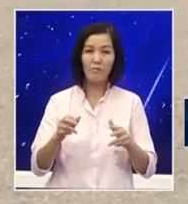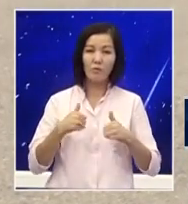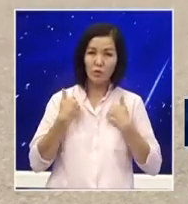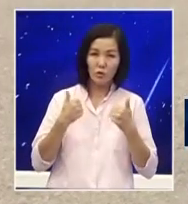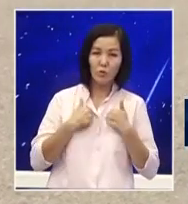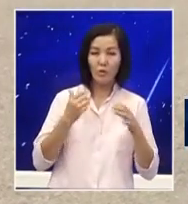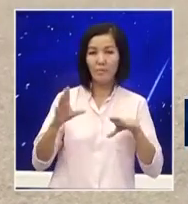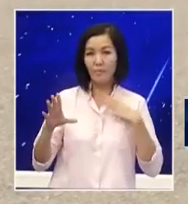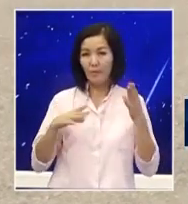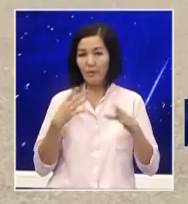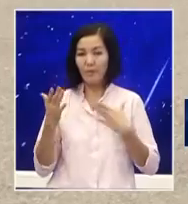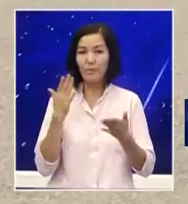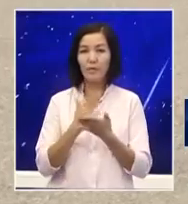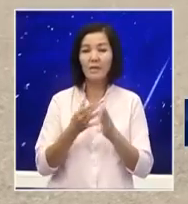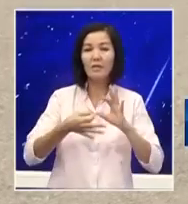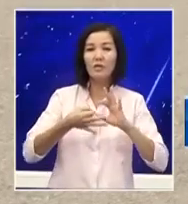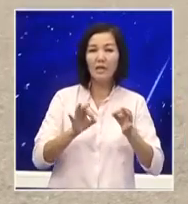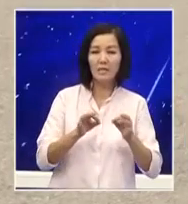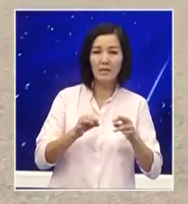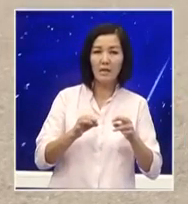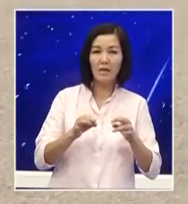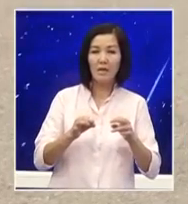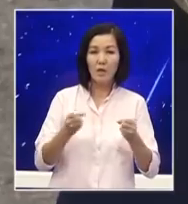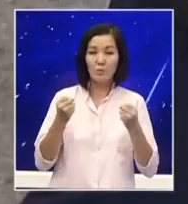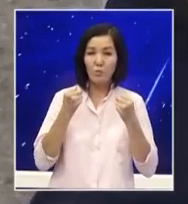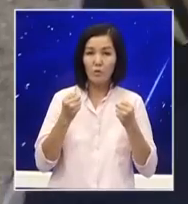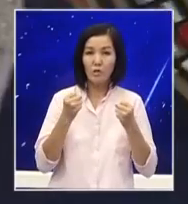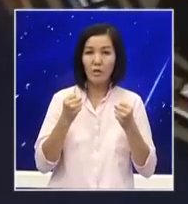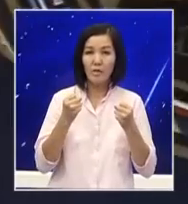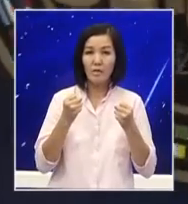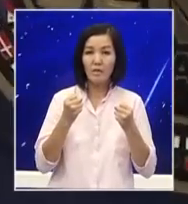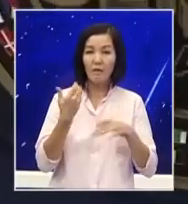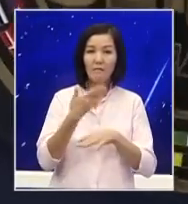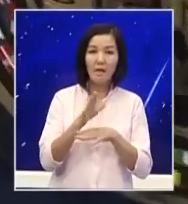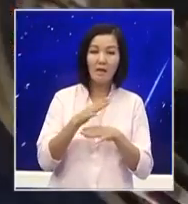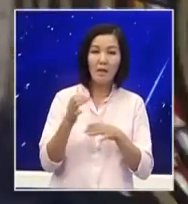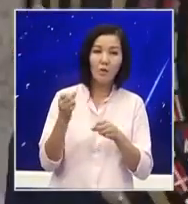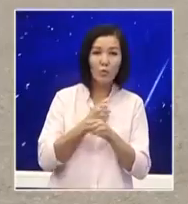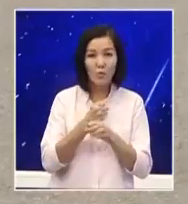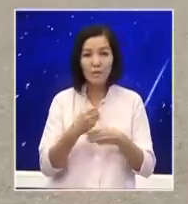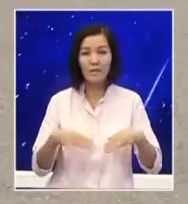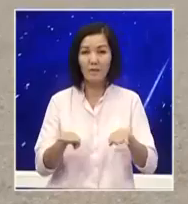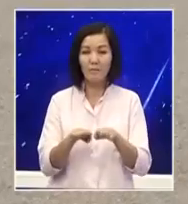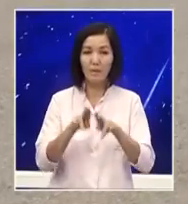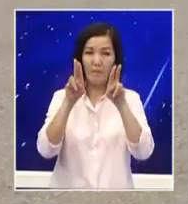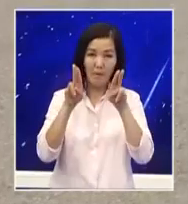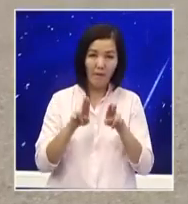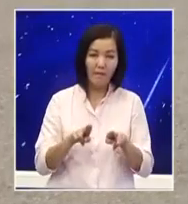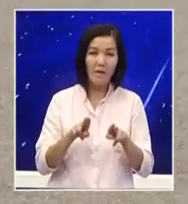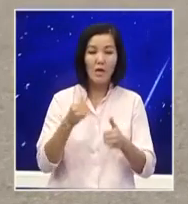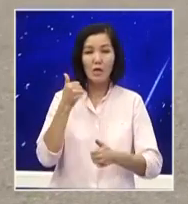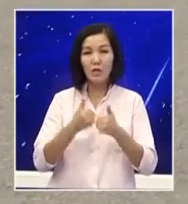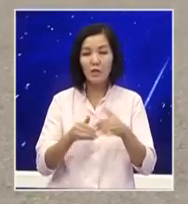кішкене жан жақты болсын деп, мысалға спортшылар дала төбелесіне жақын ережелермен кішкене жарыс